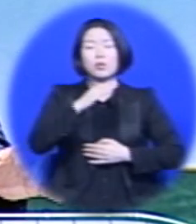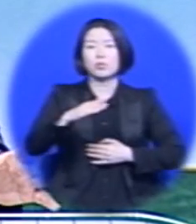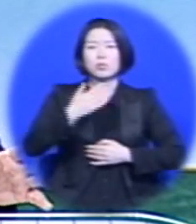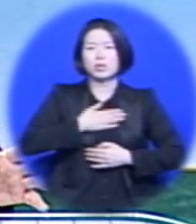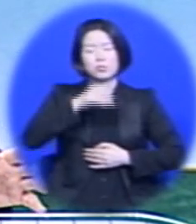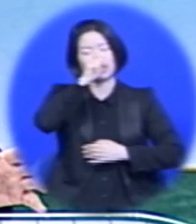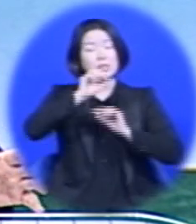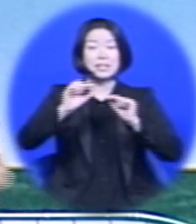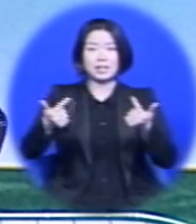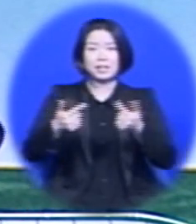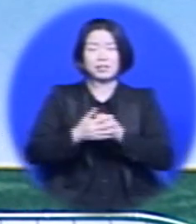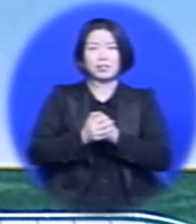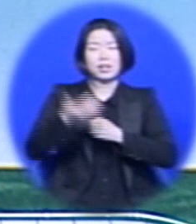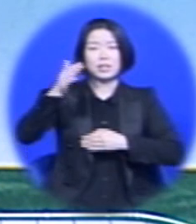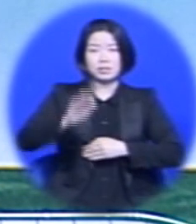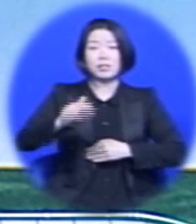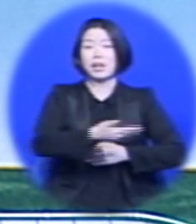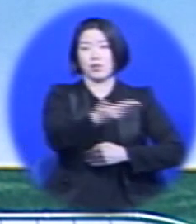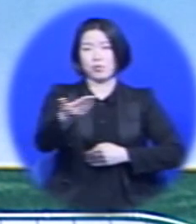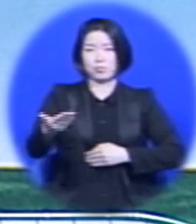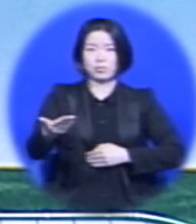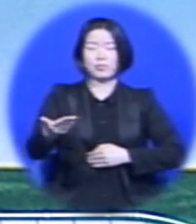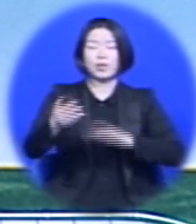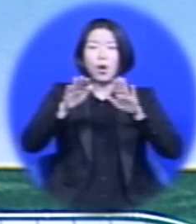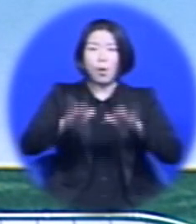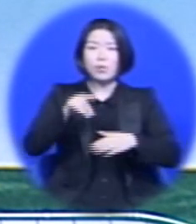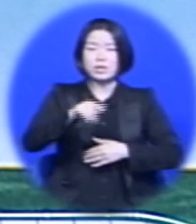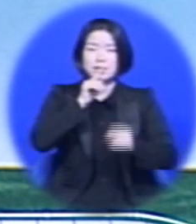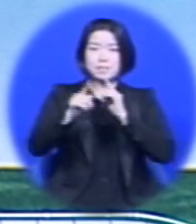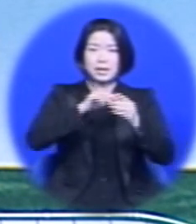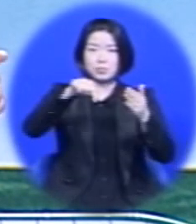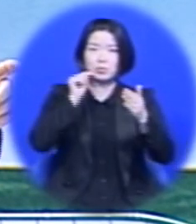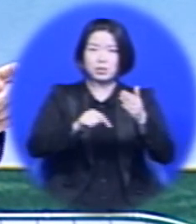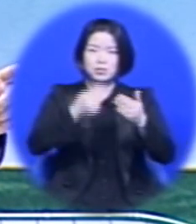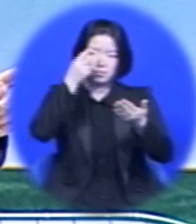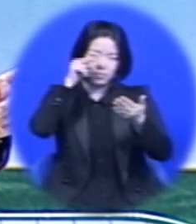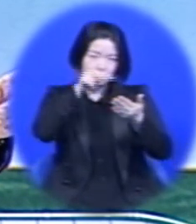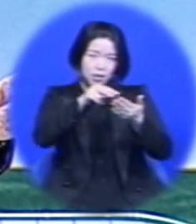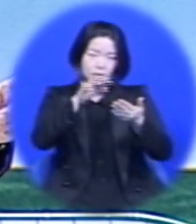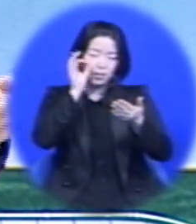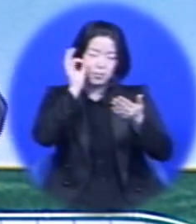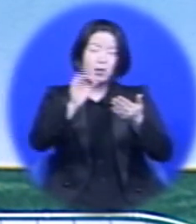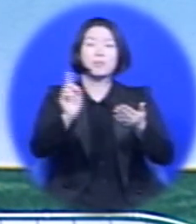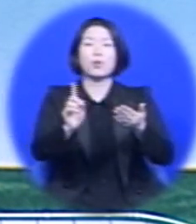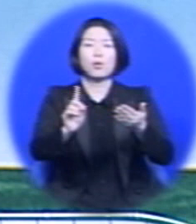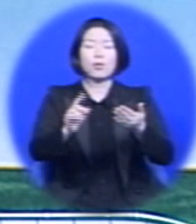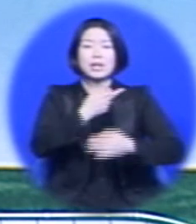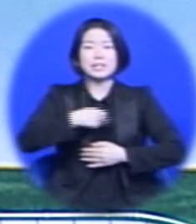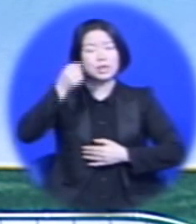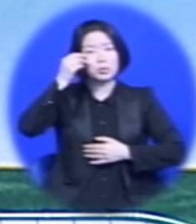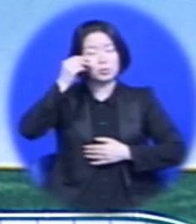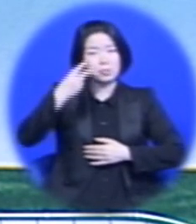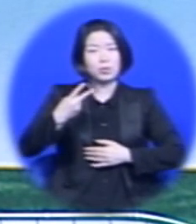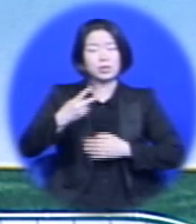수가 없습니다 그러나 여러분 오늘이 말씀에서 우리가 주목해 봐야 될 것은 사도 바울이 또